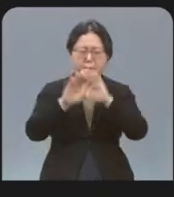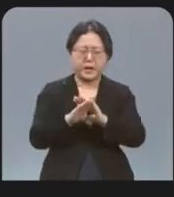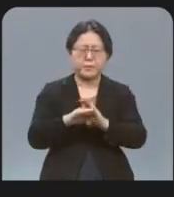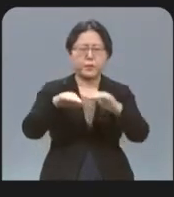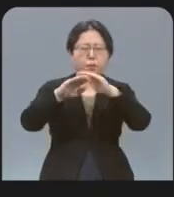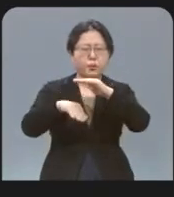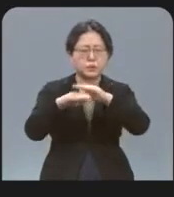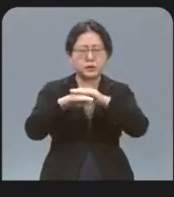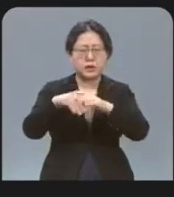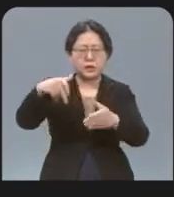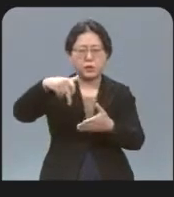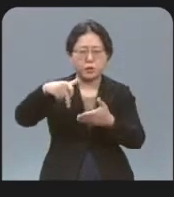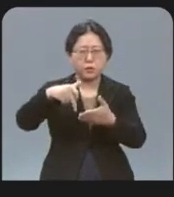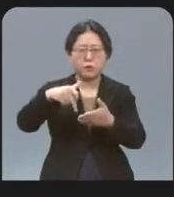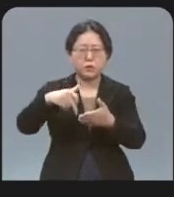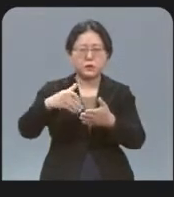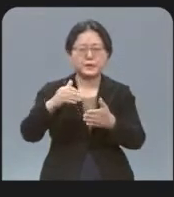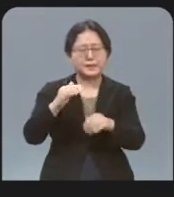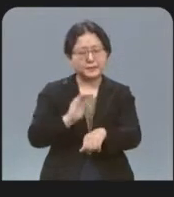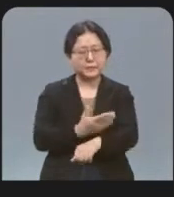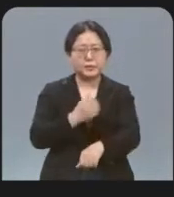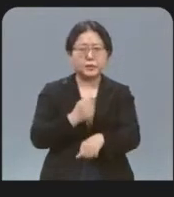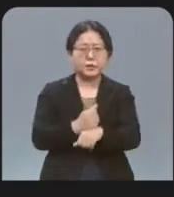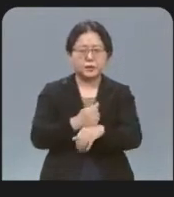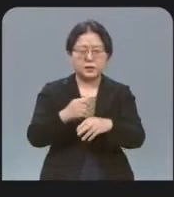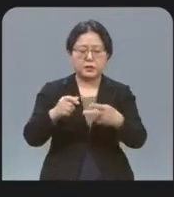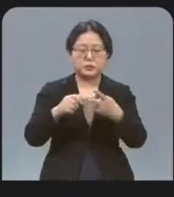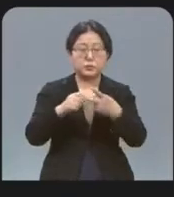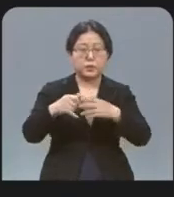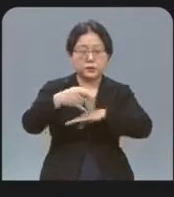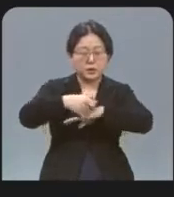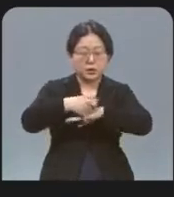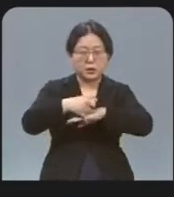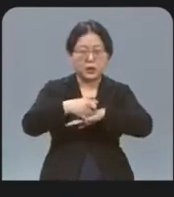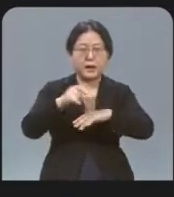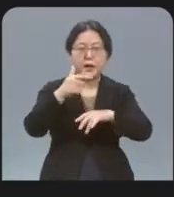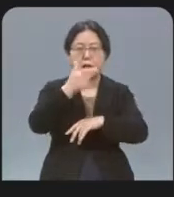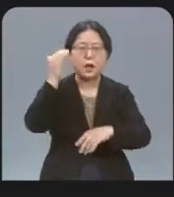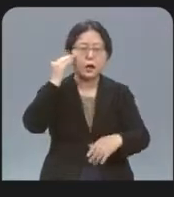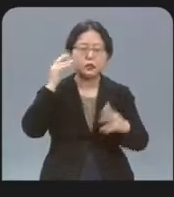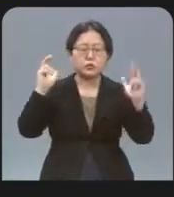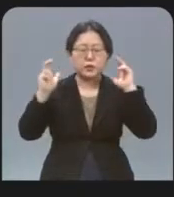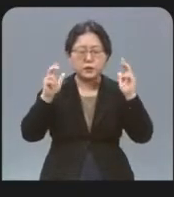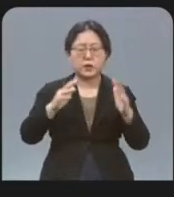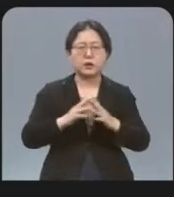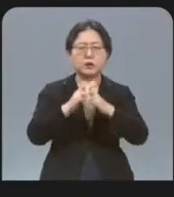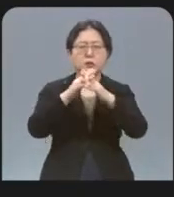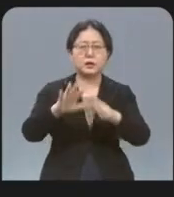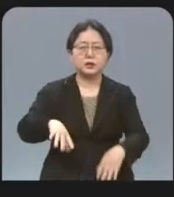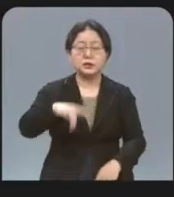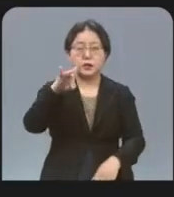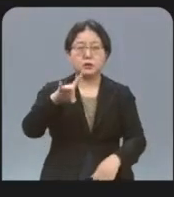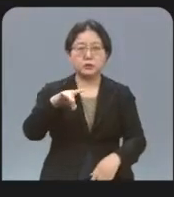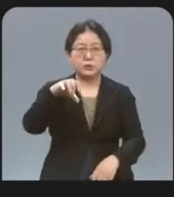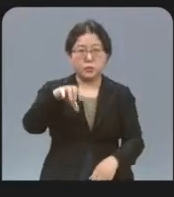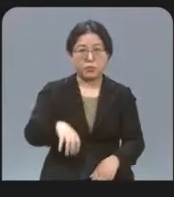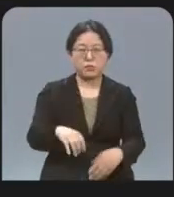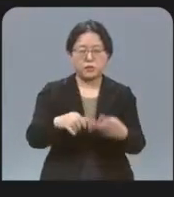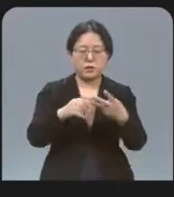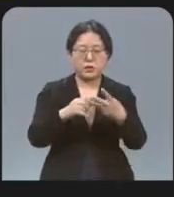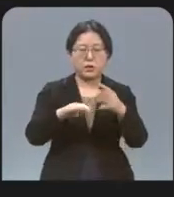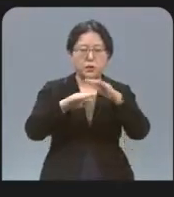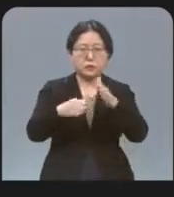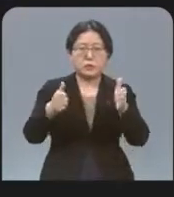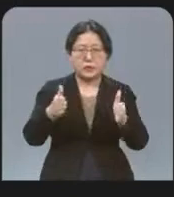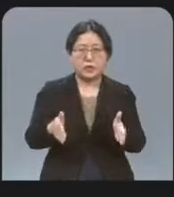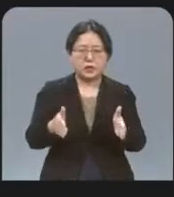인한 콘크리트 다짐 부실, 설계 경험이 부족한 국내 업체가 건설을 주도한 첫 원전, 공기 단축을